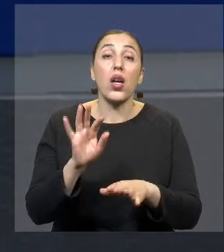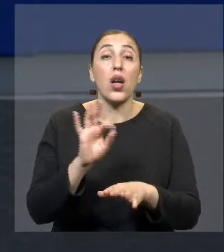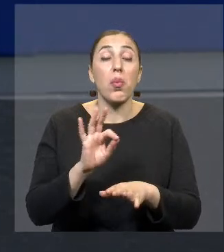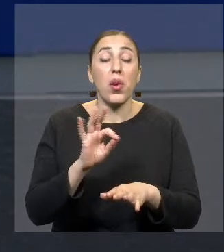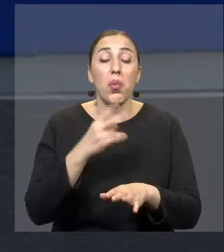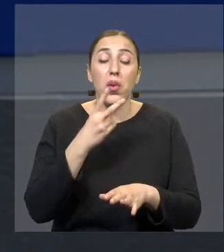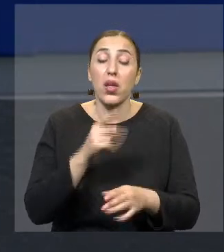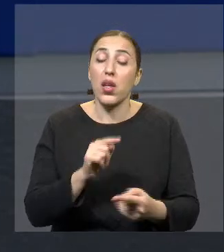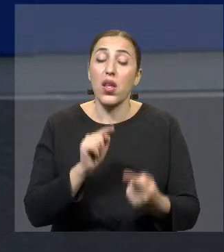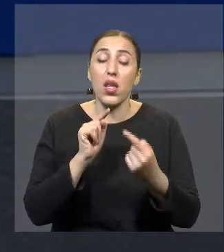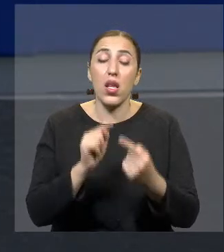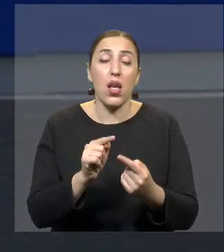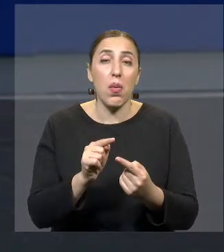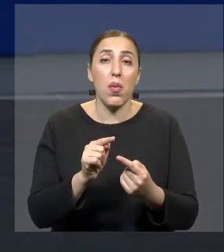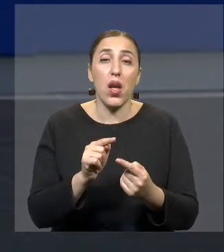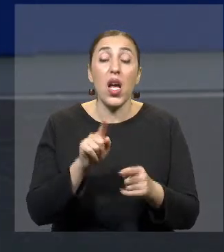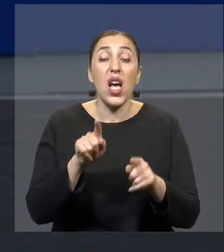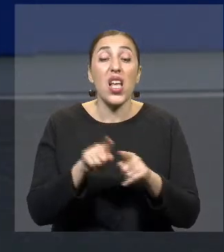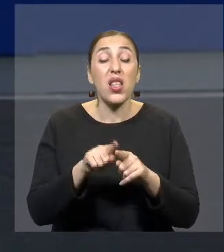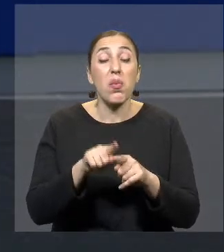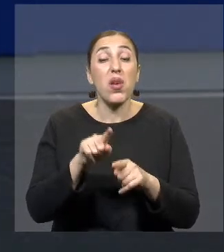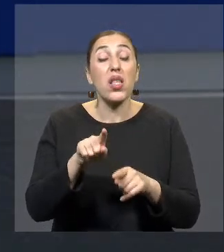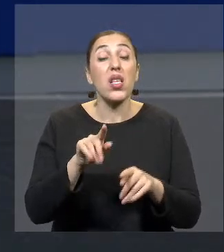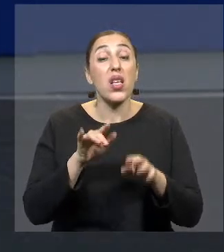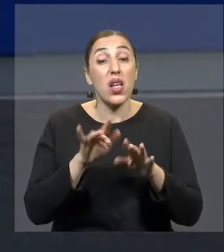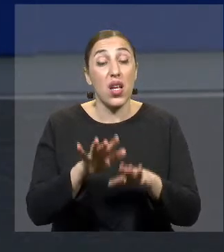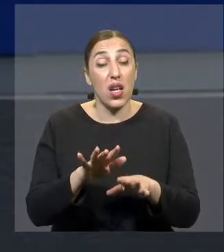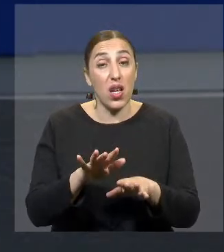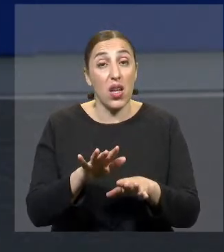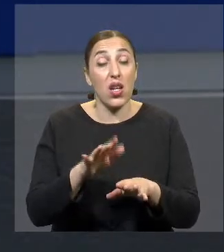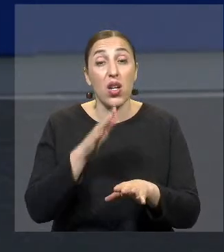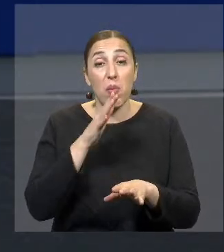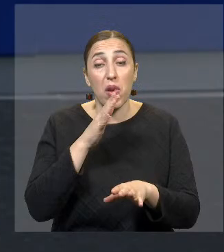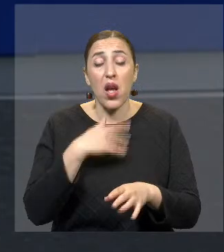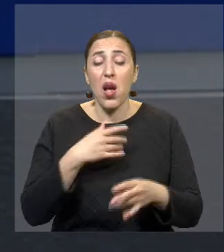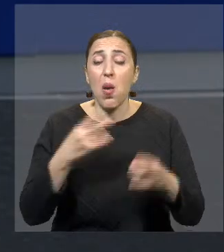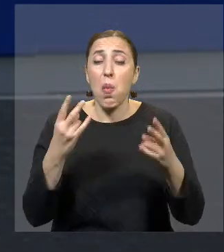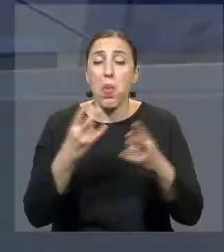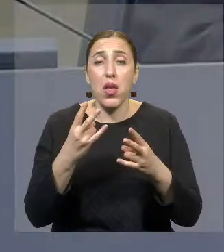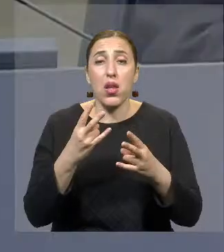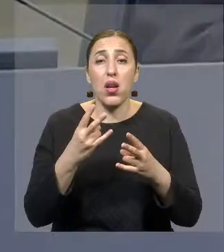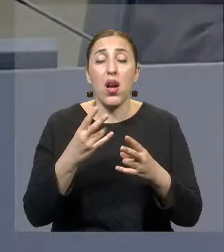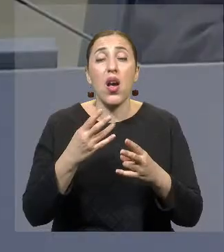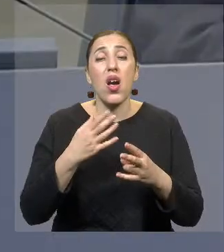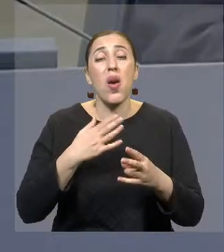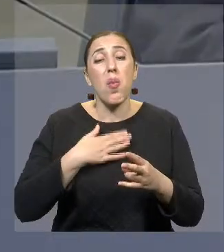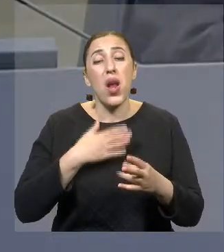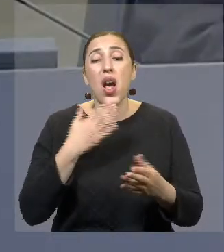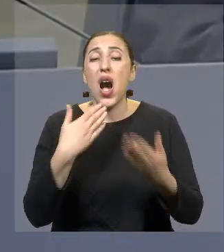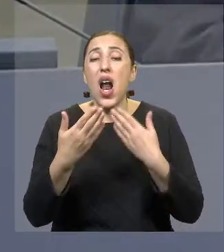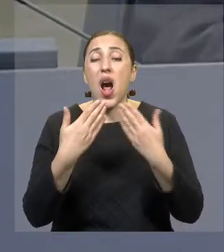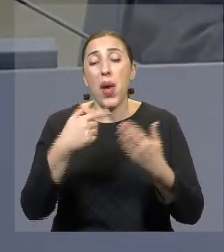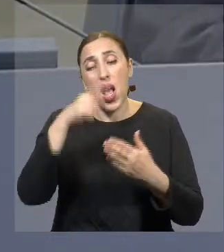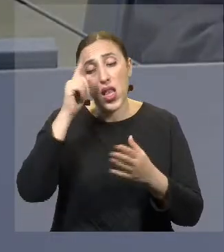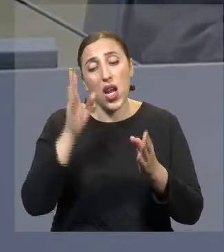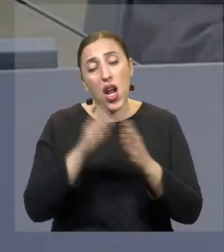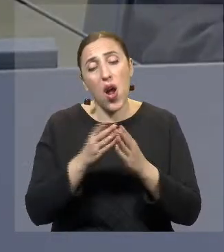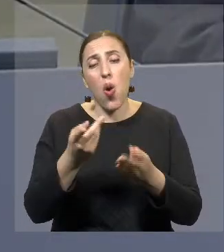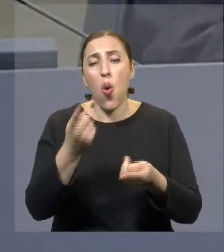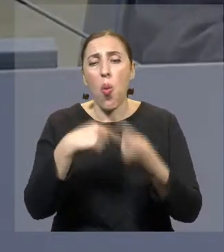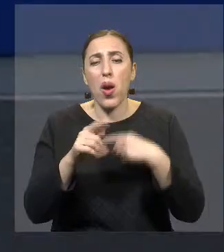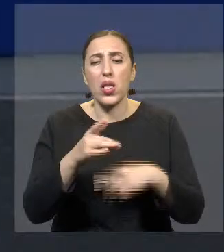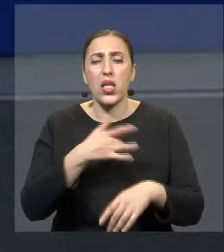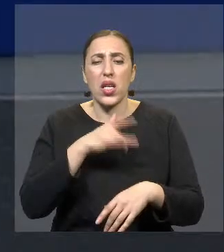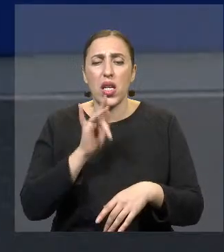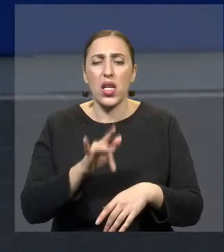անընդունելի պետք է լինի։ Նման կայլերի դեպքում մենք իսկապես պետք է վերանային կարաբերություններն ադրբեջանի հետ և էս կոչ է մանում այդ